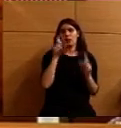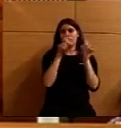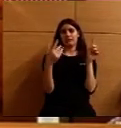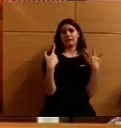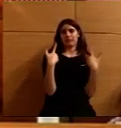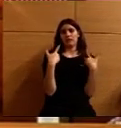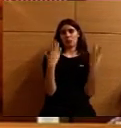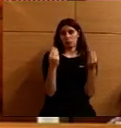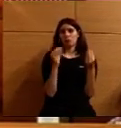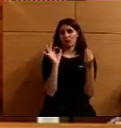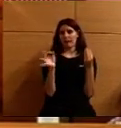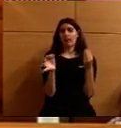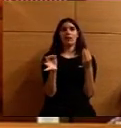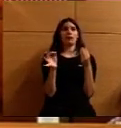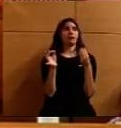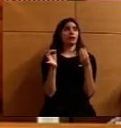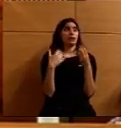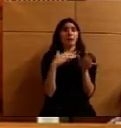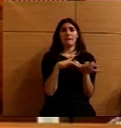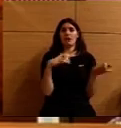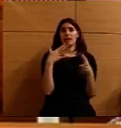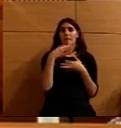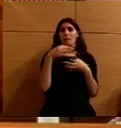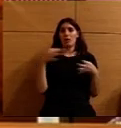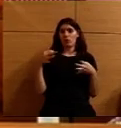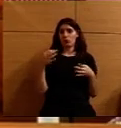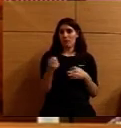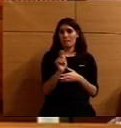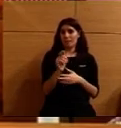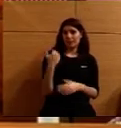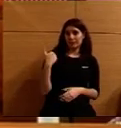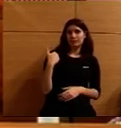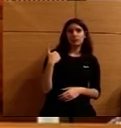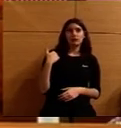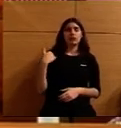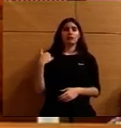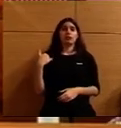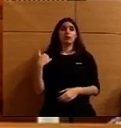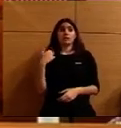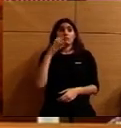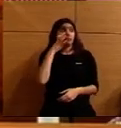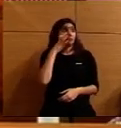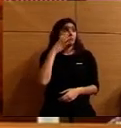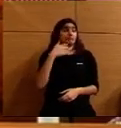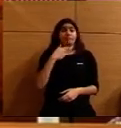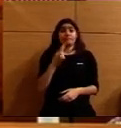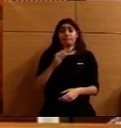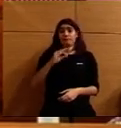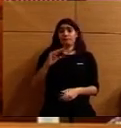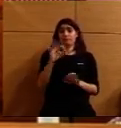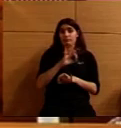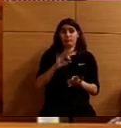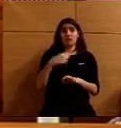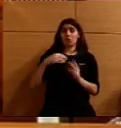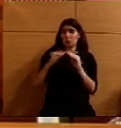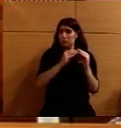empreses d'esta província i de la majoria de pobles en els últims mesos, no ens ha dolgut injectar recursos, ho hem fet de